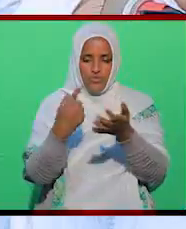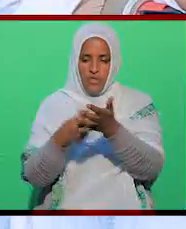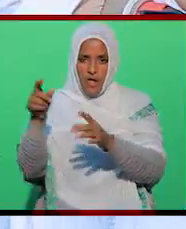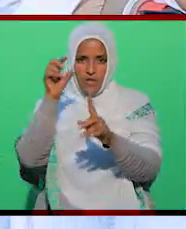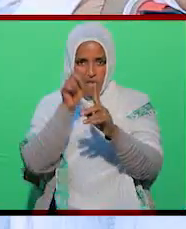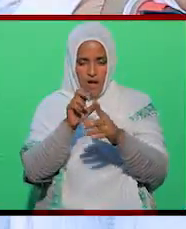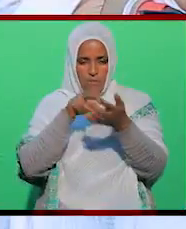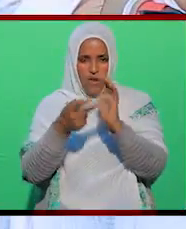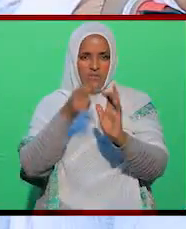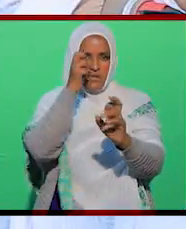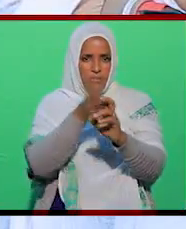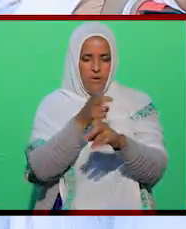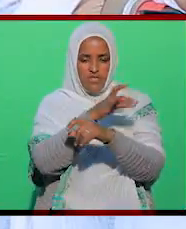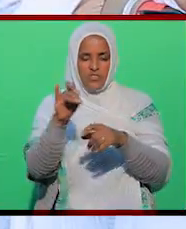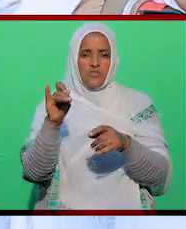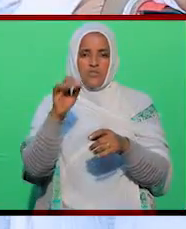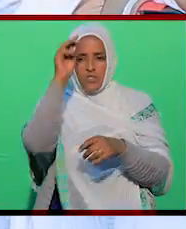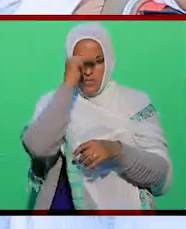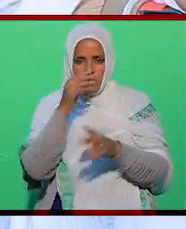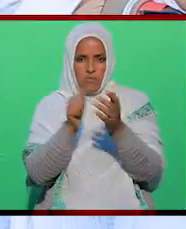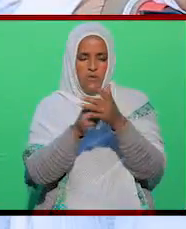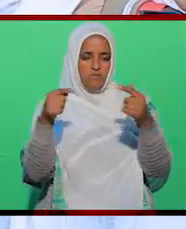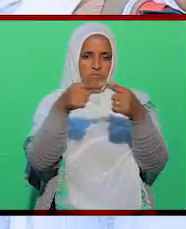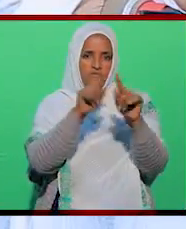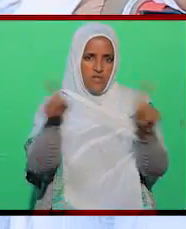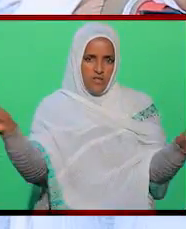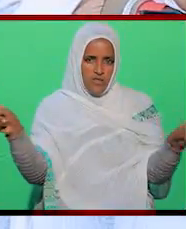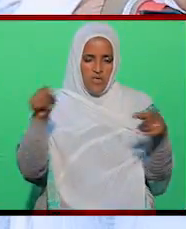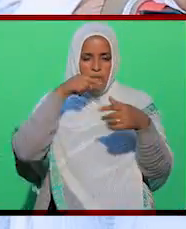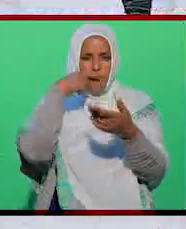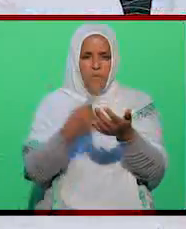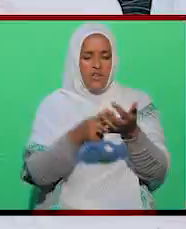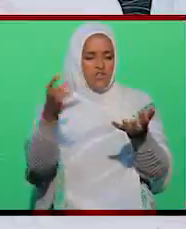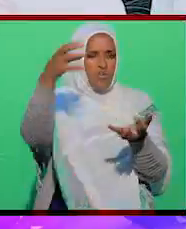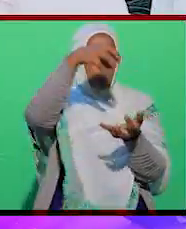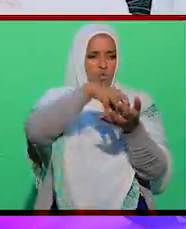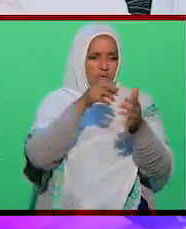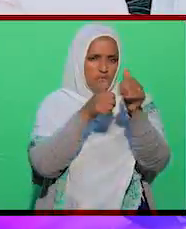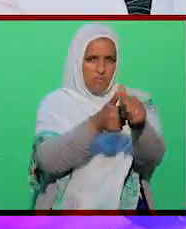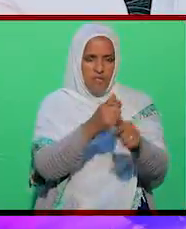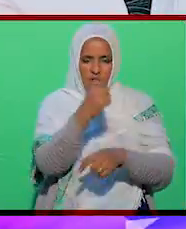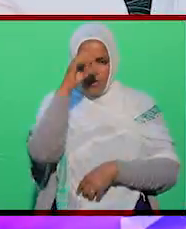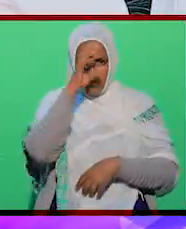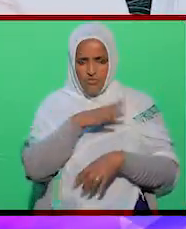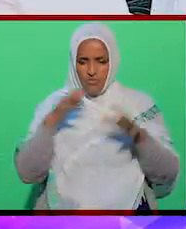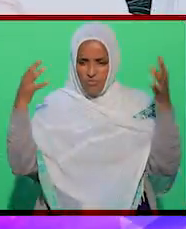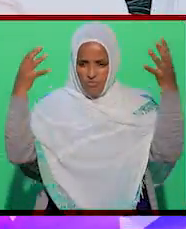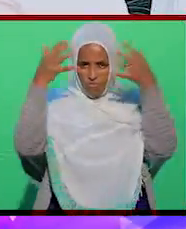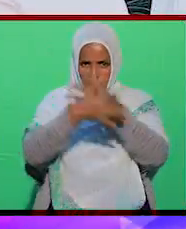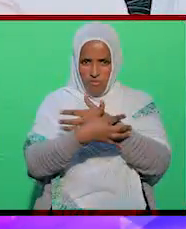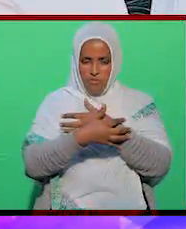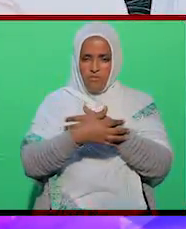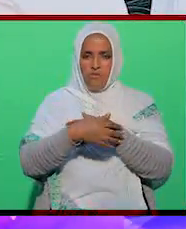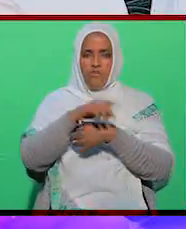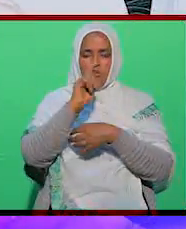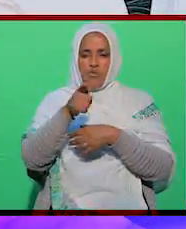የሚለው አይገልጸውም ያኛውን ቃል ማለቱ ከባድ ስለሆነ እንጂ ይሁንና ጥበብ ጋር ያለ ነው ስለዚህ የመረጃ ቋት ይከተላል አሁን አንዳ